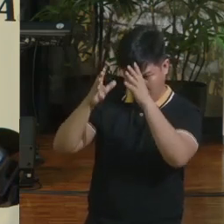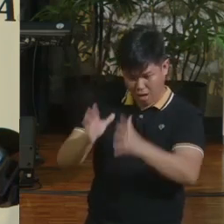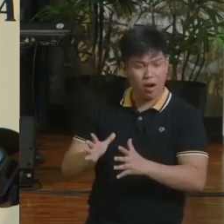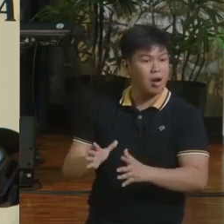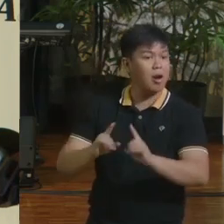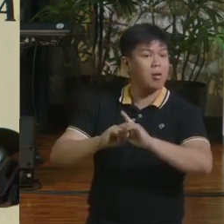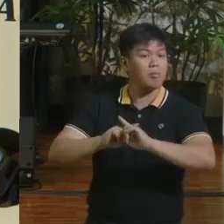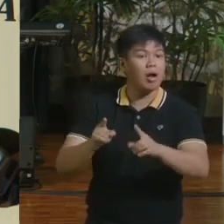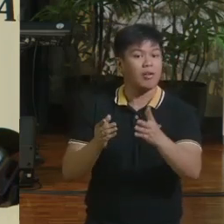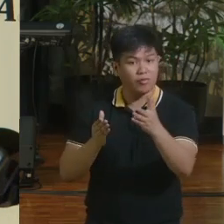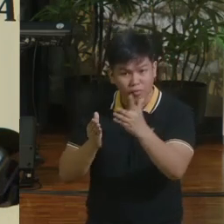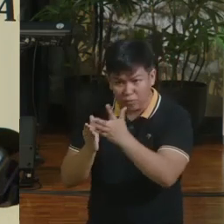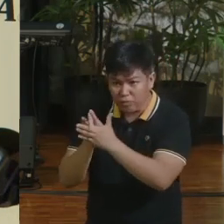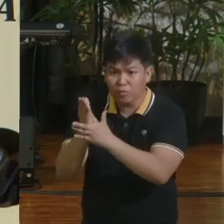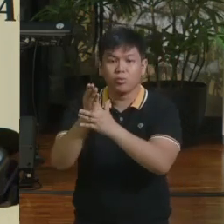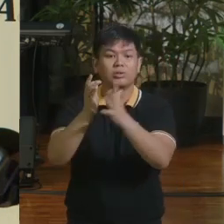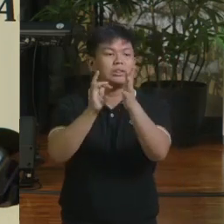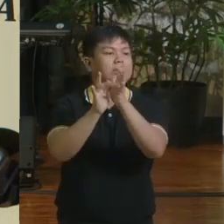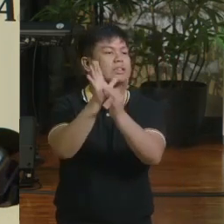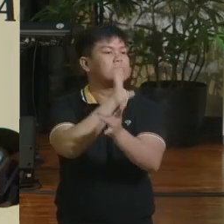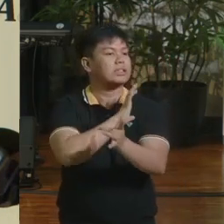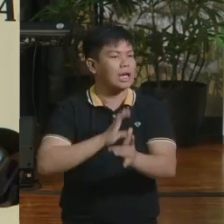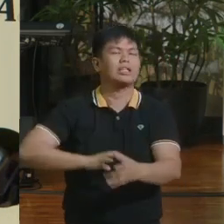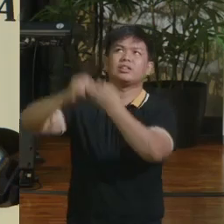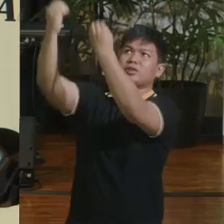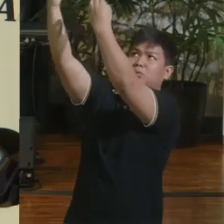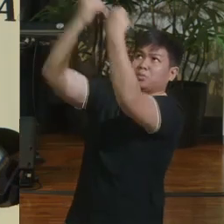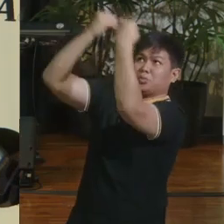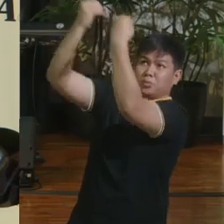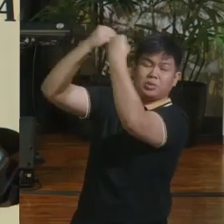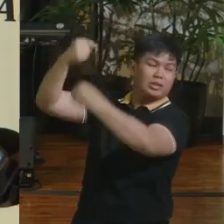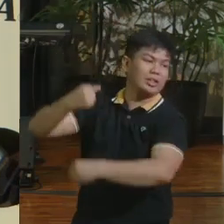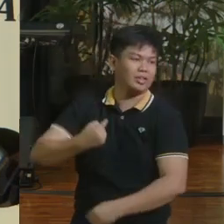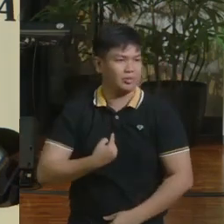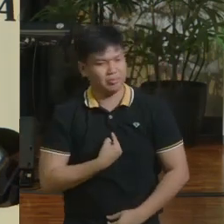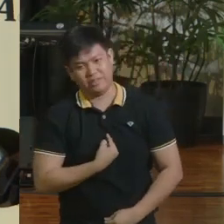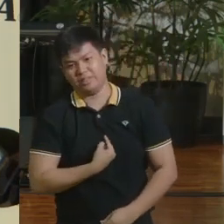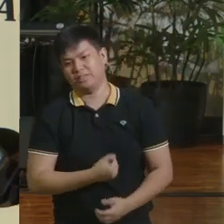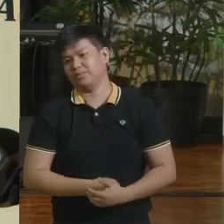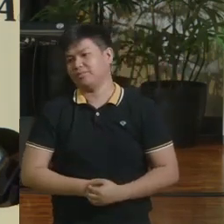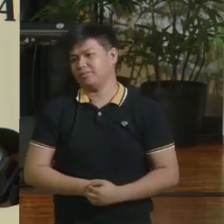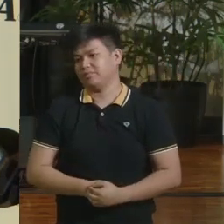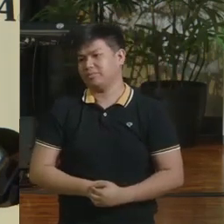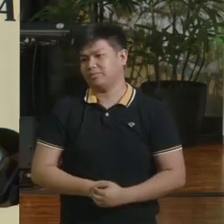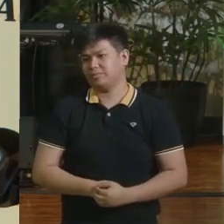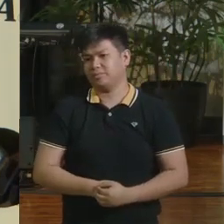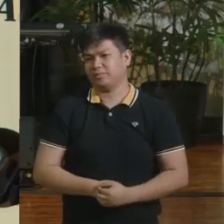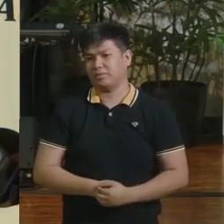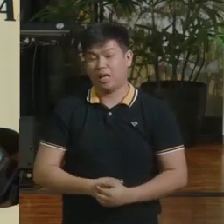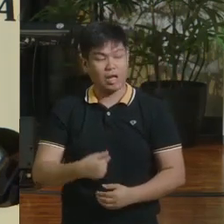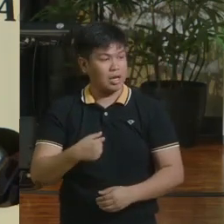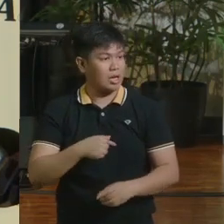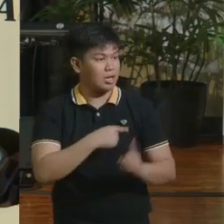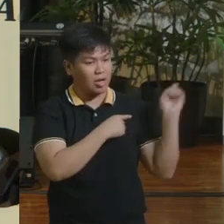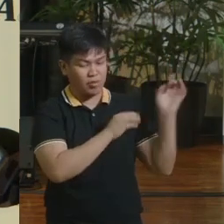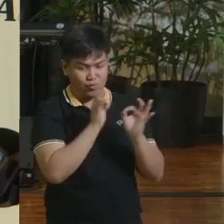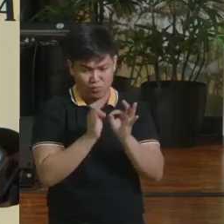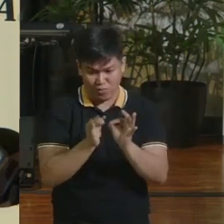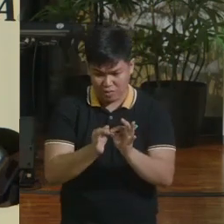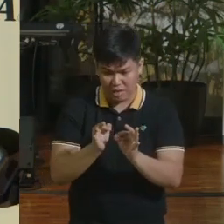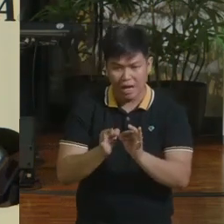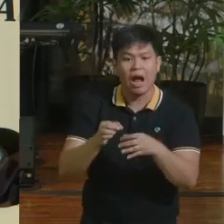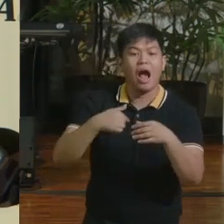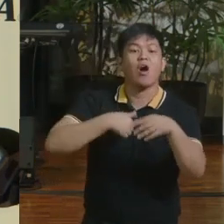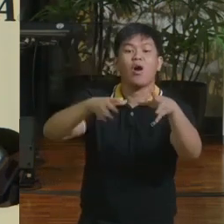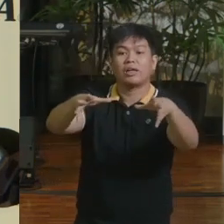through a revelation of Jesus Christ. Yung pong I received it ay dinagdag ng translator para lalong